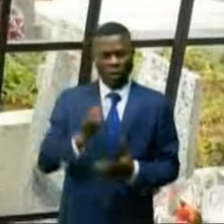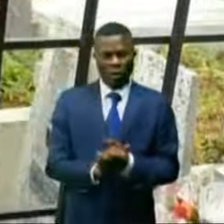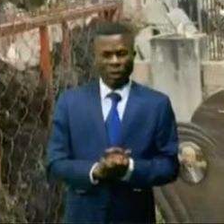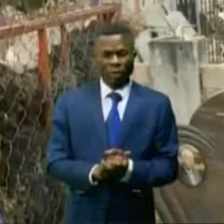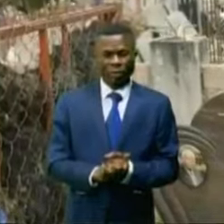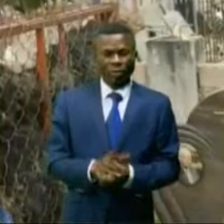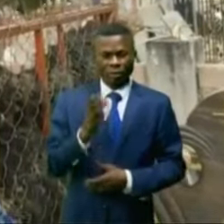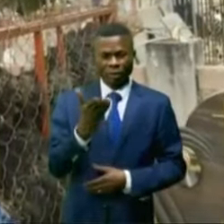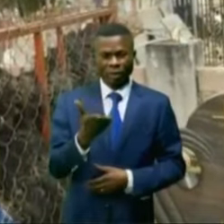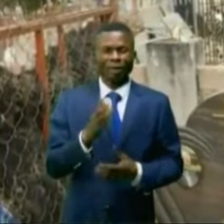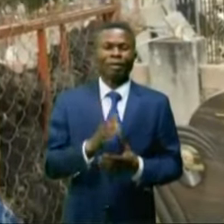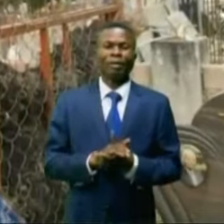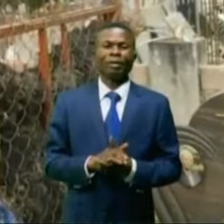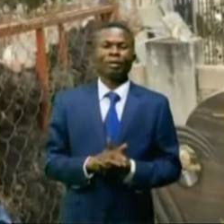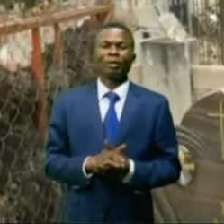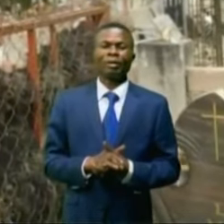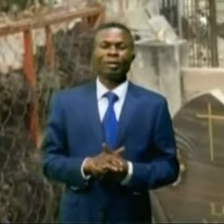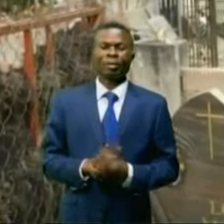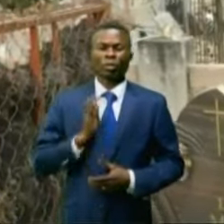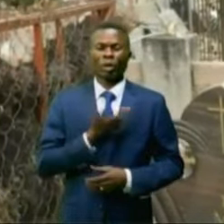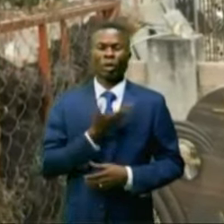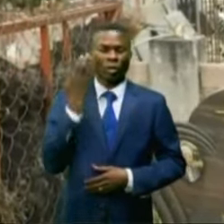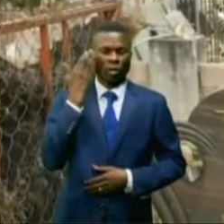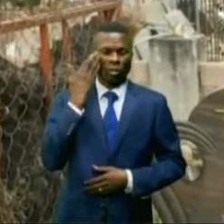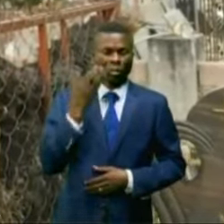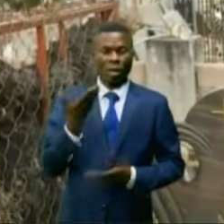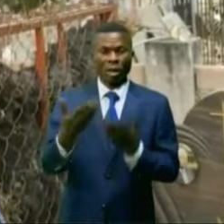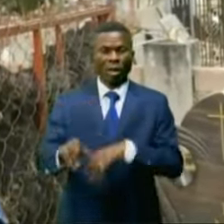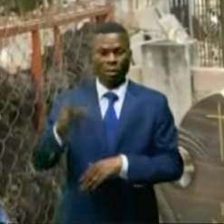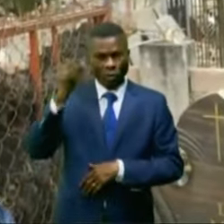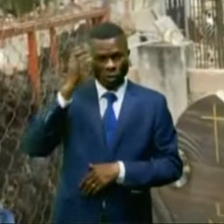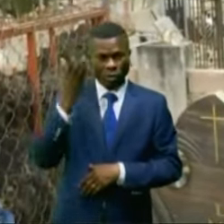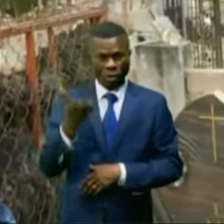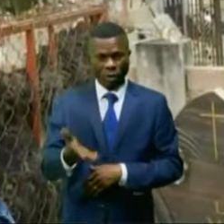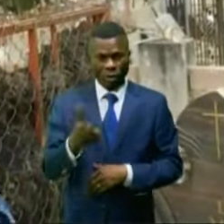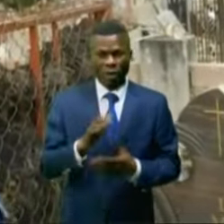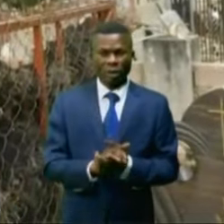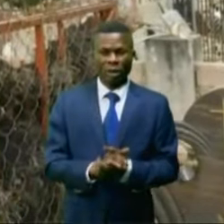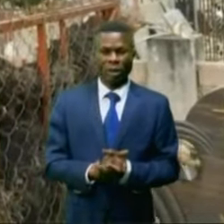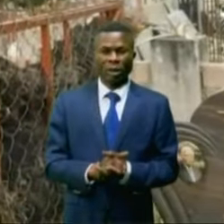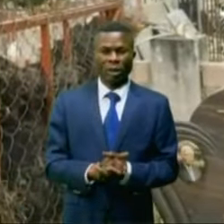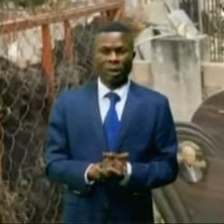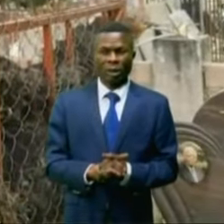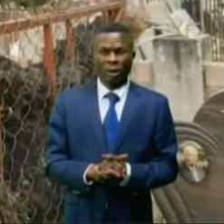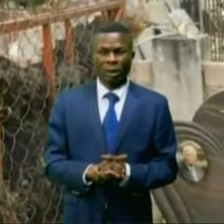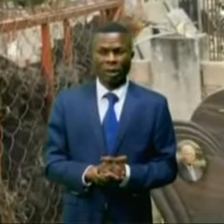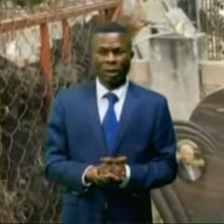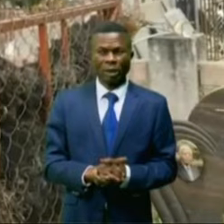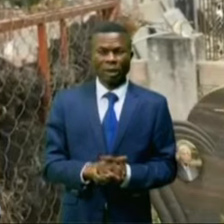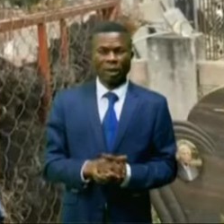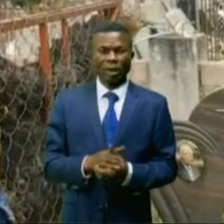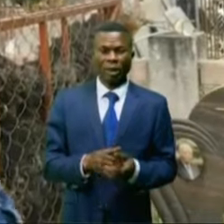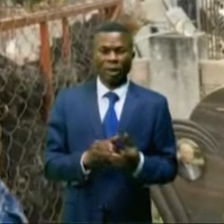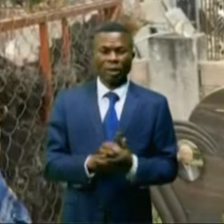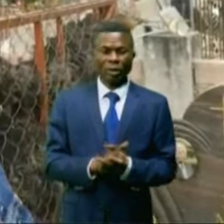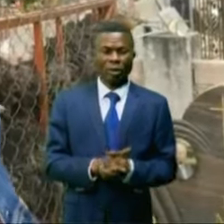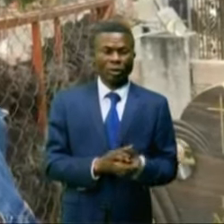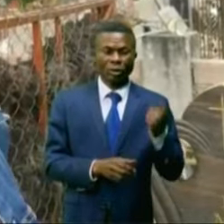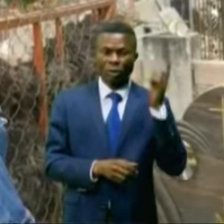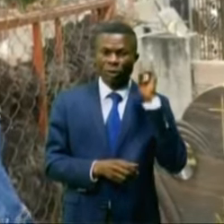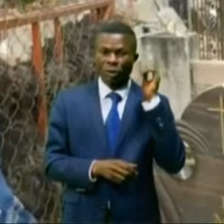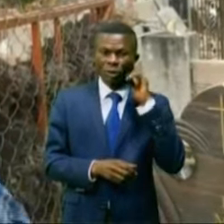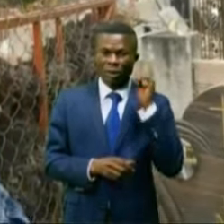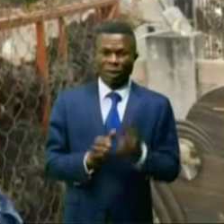venue visiter notre papa, papa Bassela Mokandi, qui était mort depuis